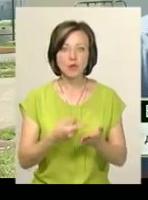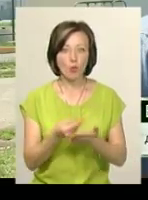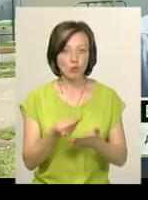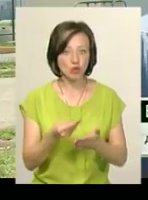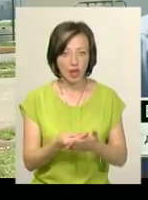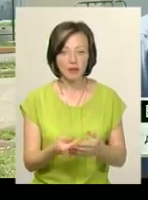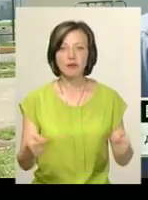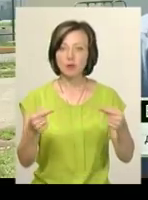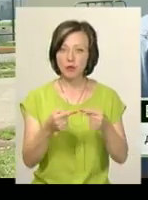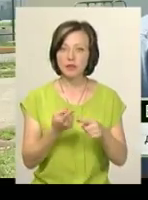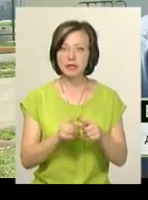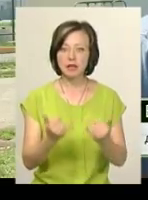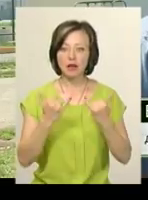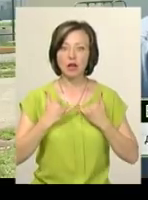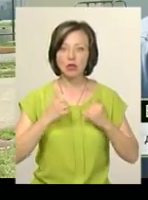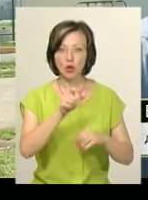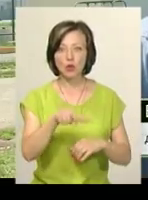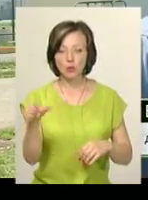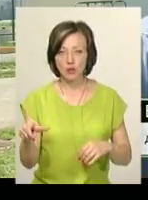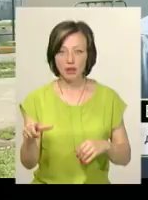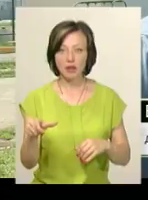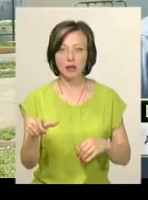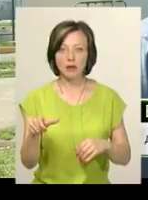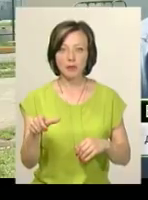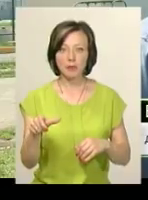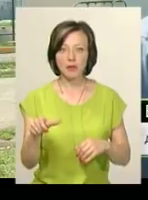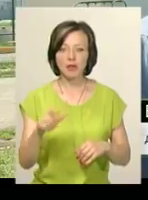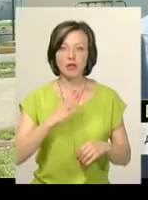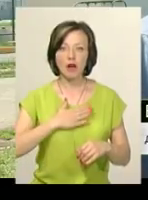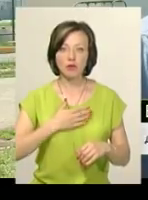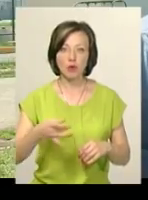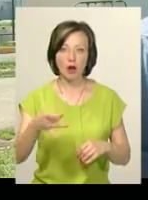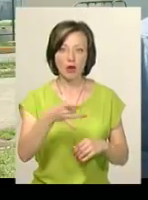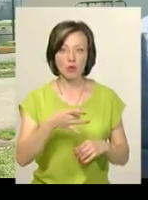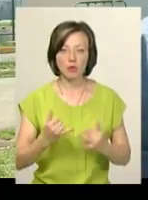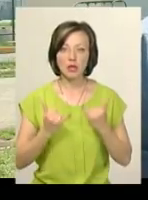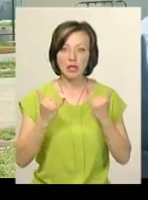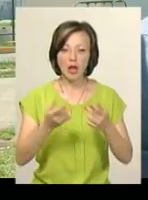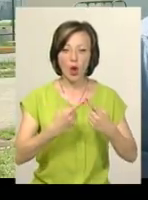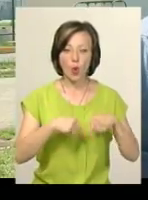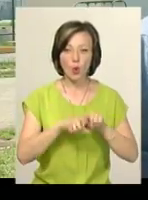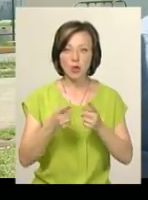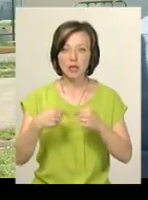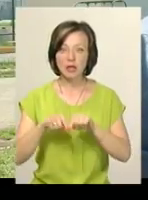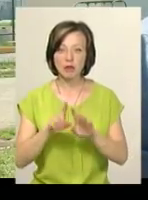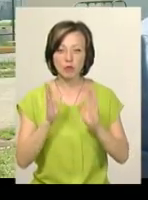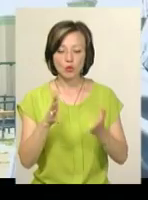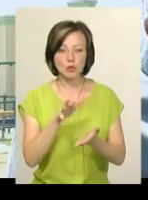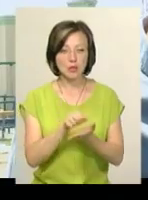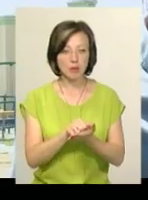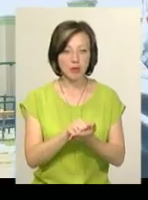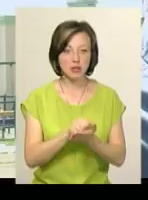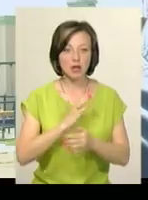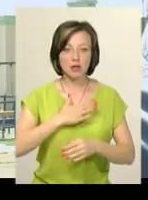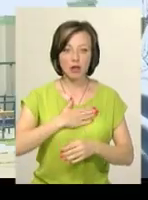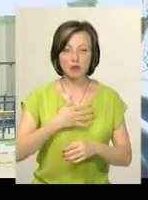так відповідно це для наших людей, для мешканців нашого мікрорайону, для гуртків, які там будуть займатися. В